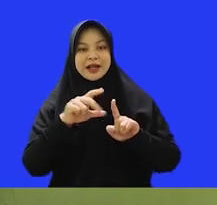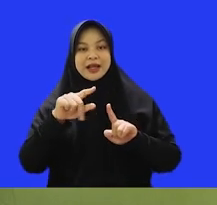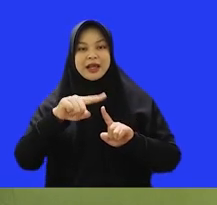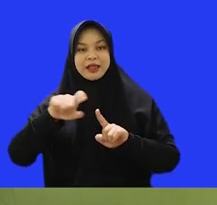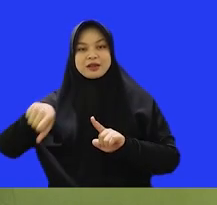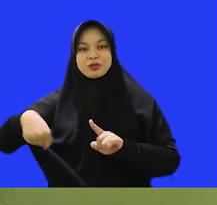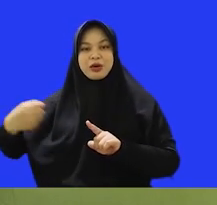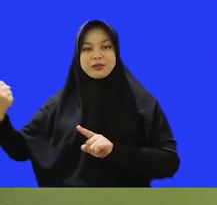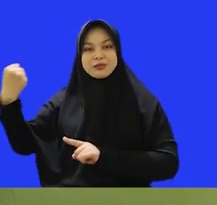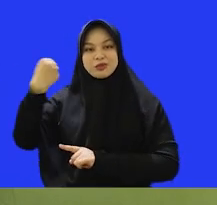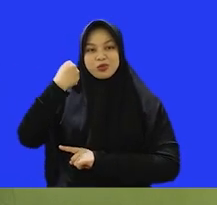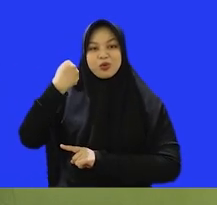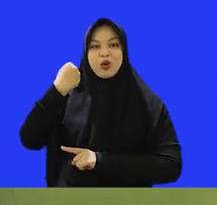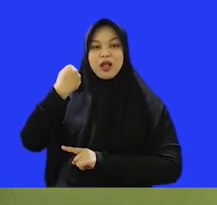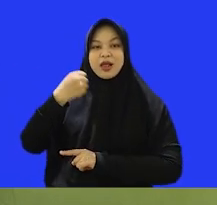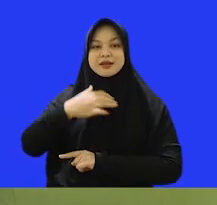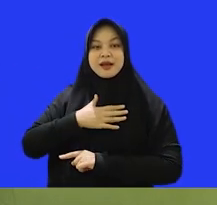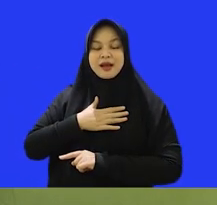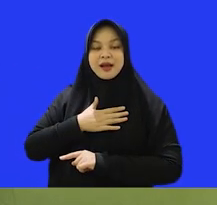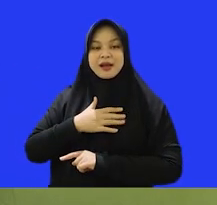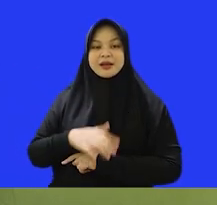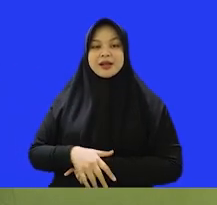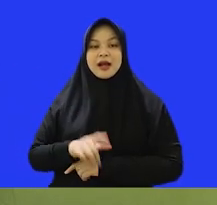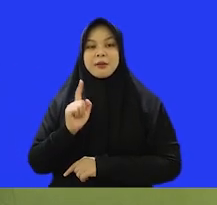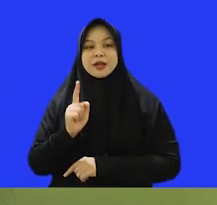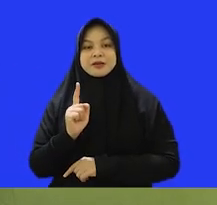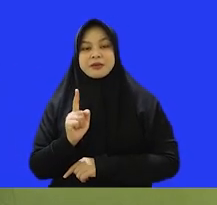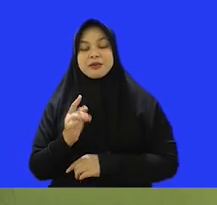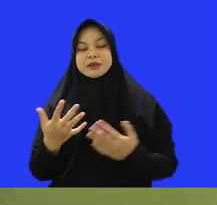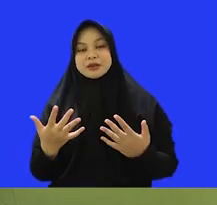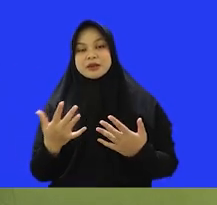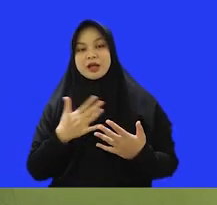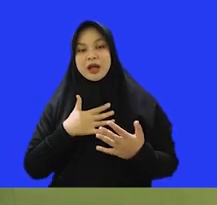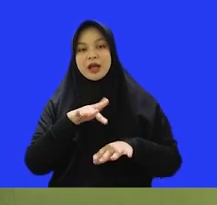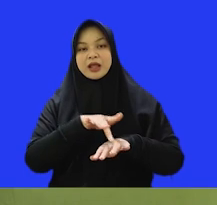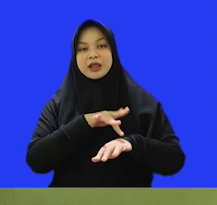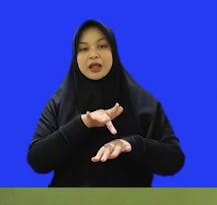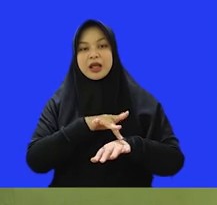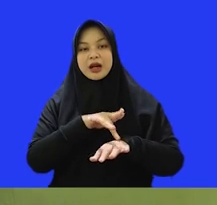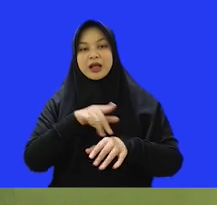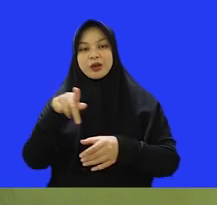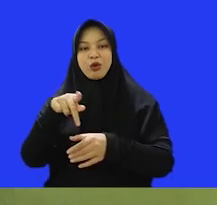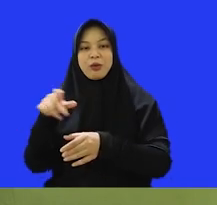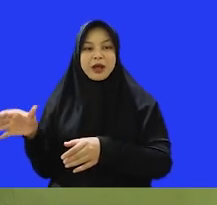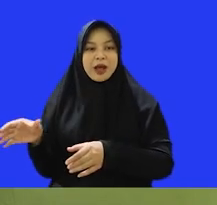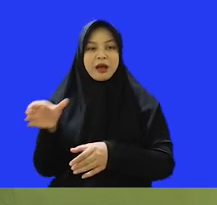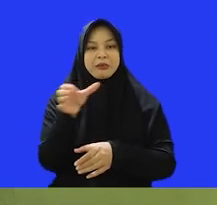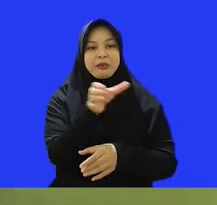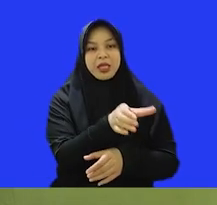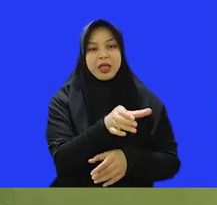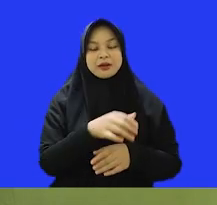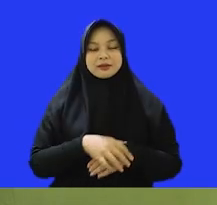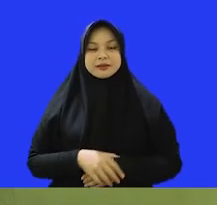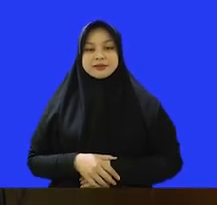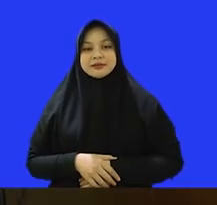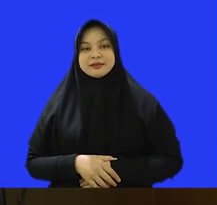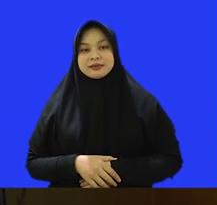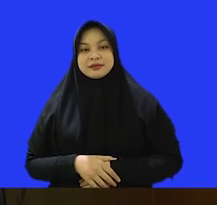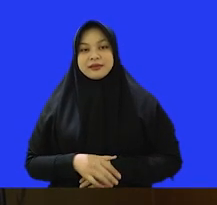suami saya. Kemarin saya sempat dipukul gara-gara saya telat untuk ngambil kopi untuk suami saya.